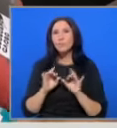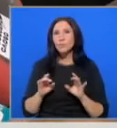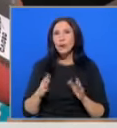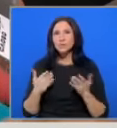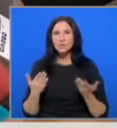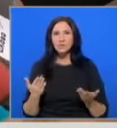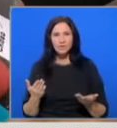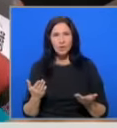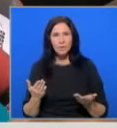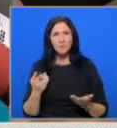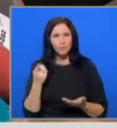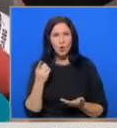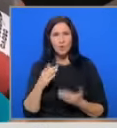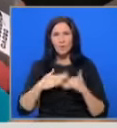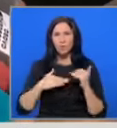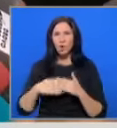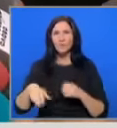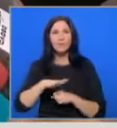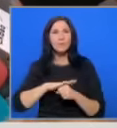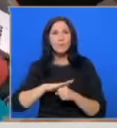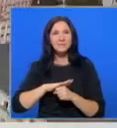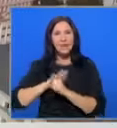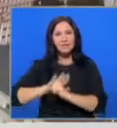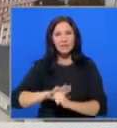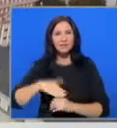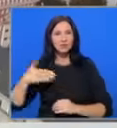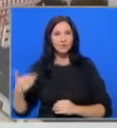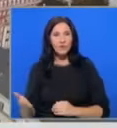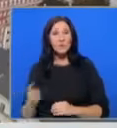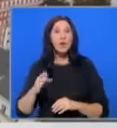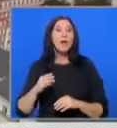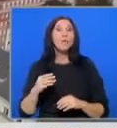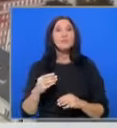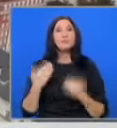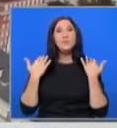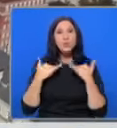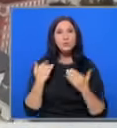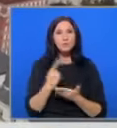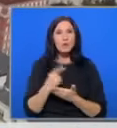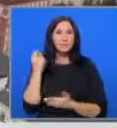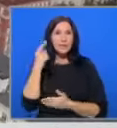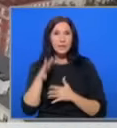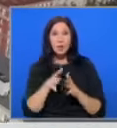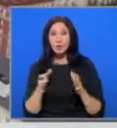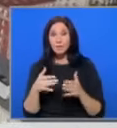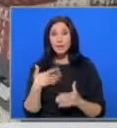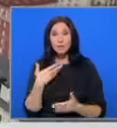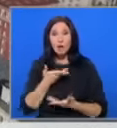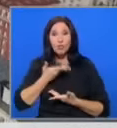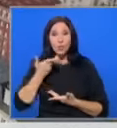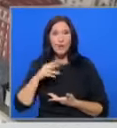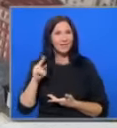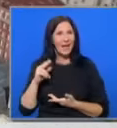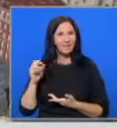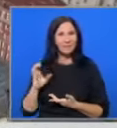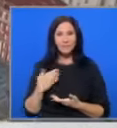че той е изготвен на базата на натиск отвън. Нинова настоя председателят на Народното събрание да изиска докладът на ДАНС да